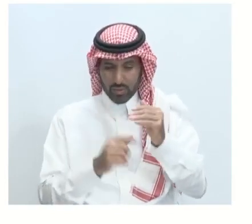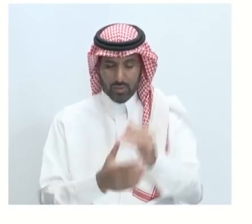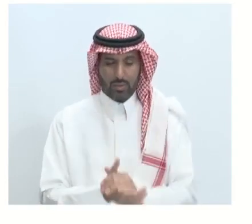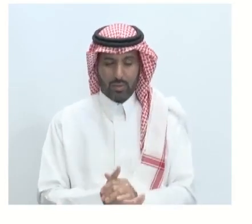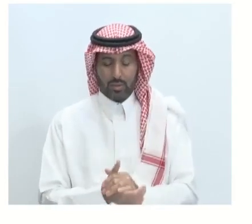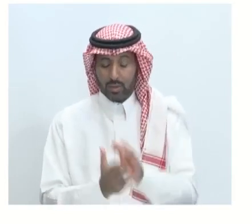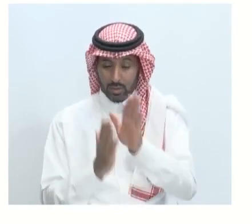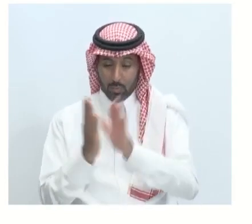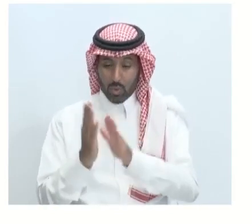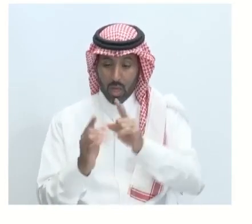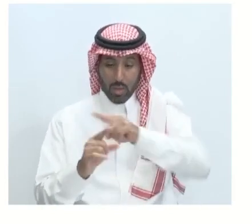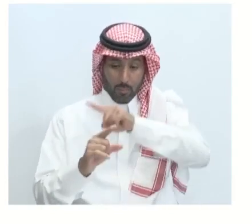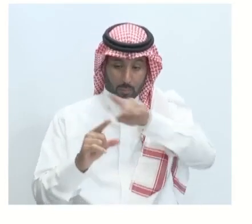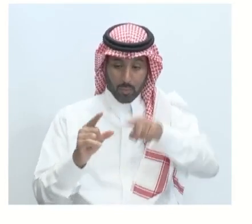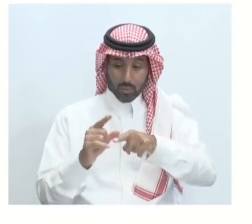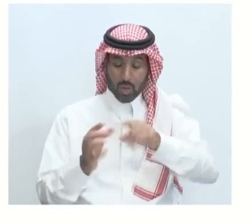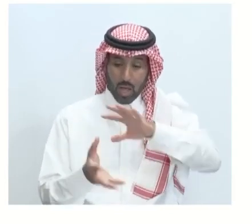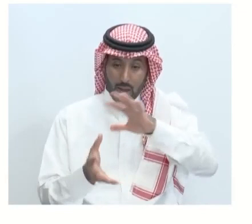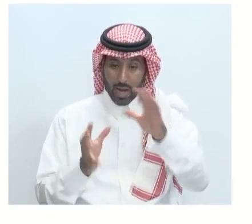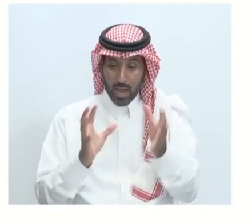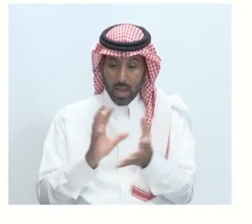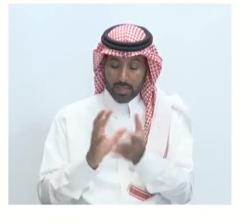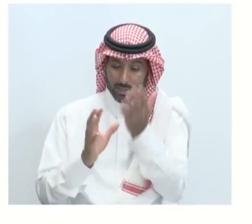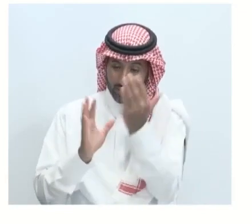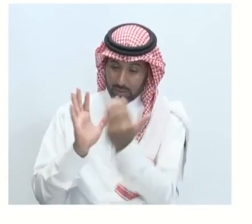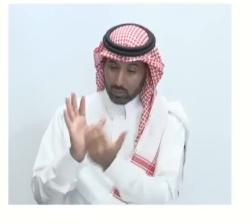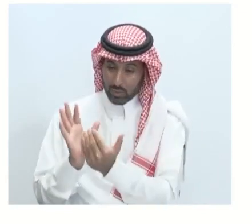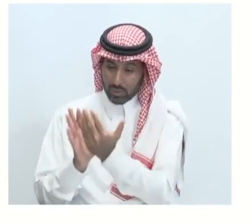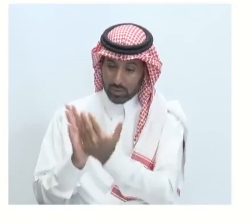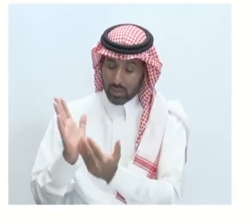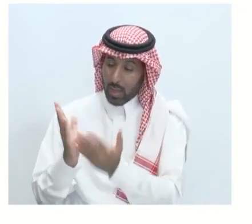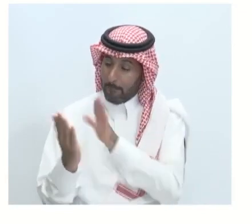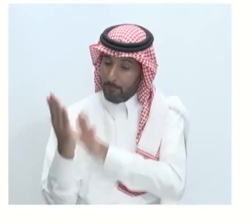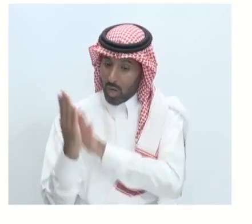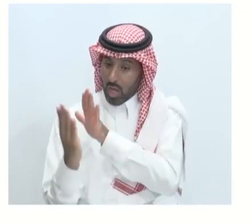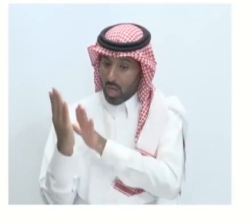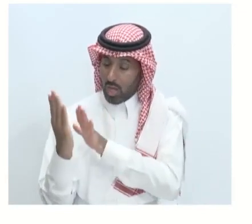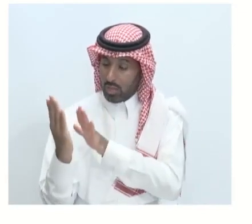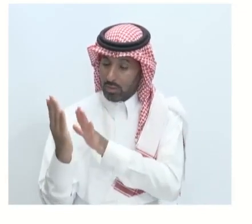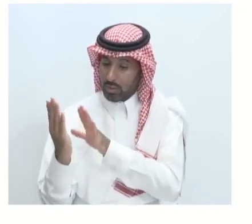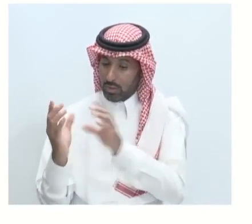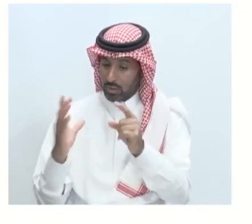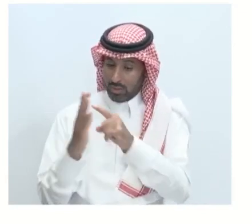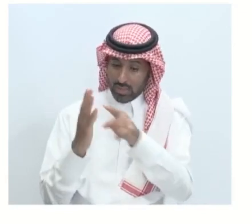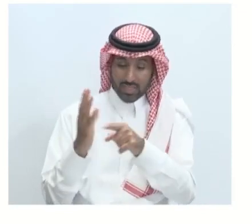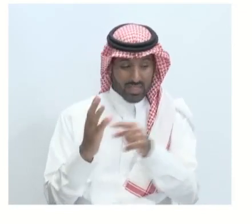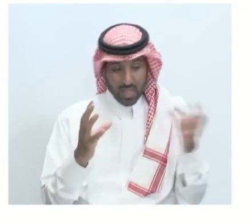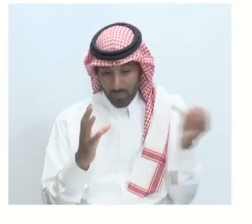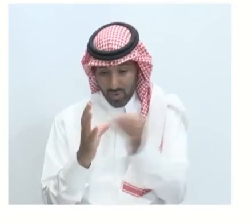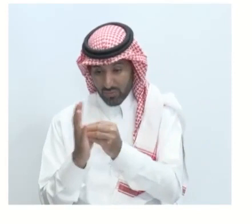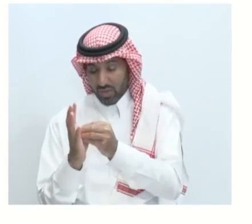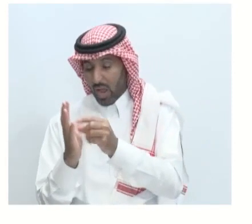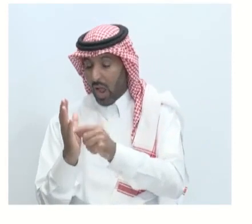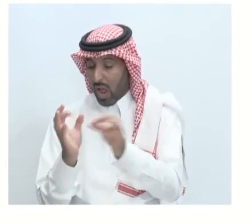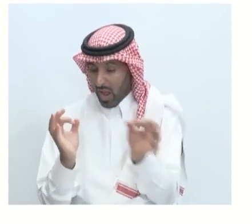مراه كرويه اي جزء من الكره فالاشفار تجتمع في بؤره اقرب في بؤره